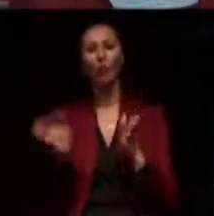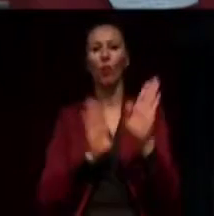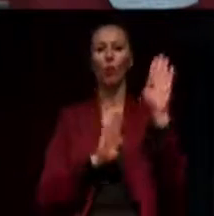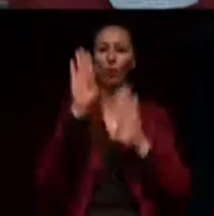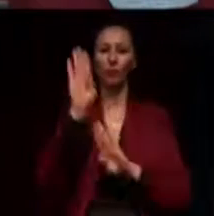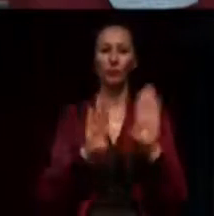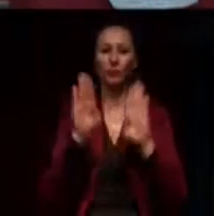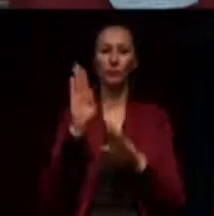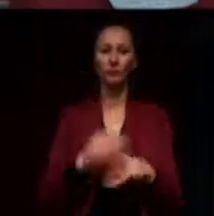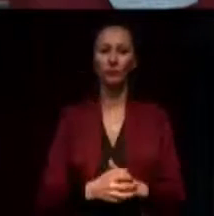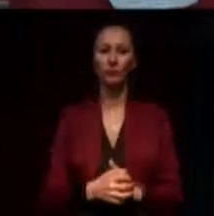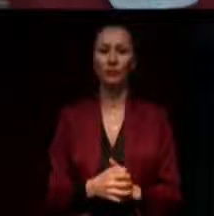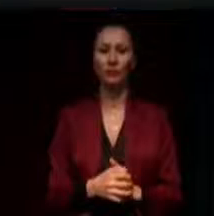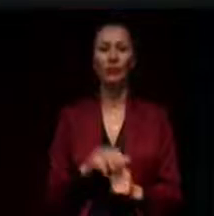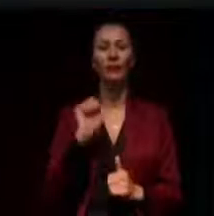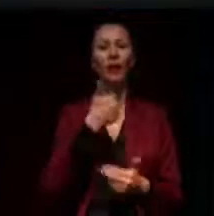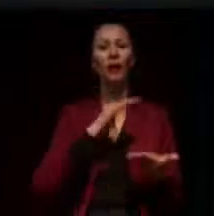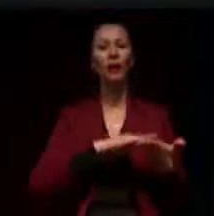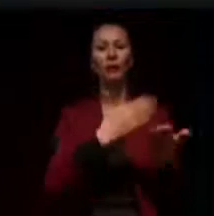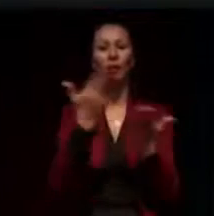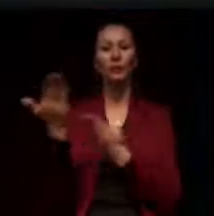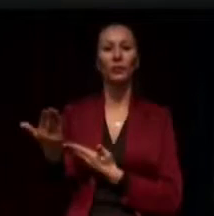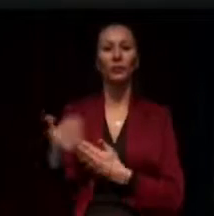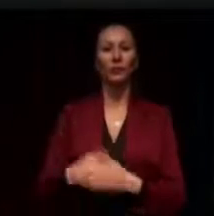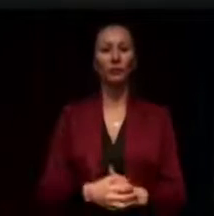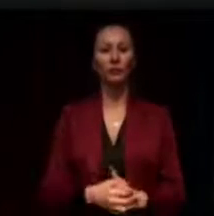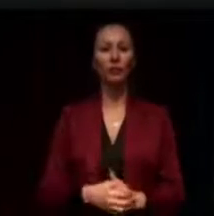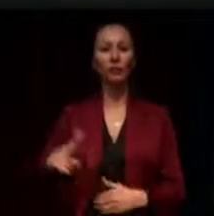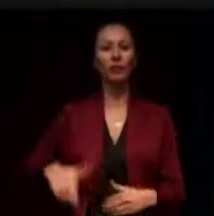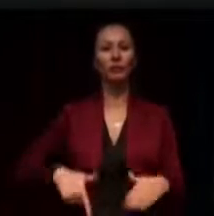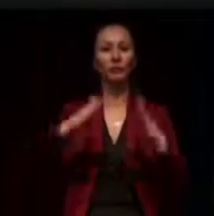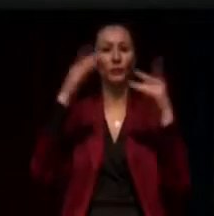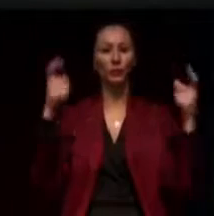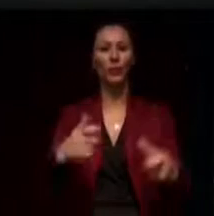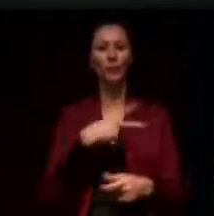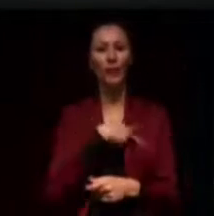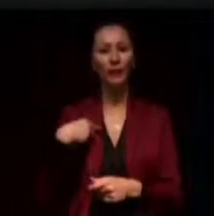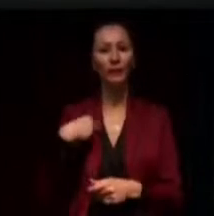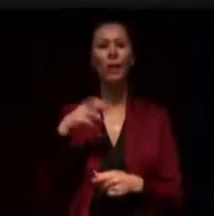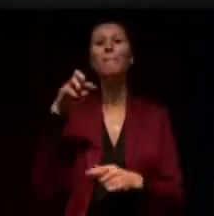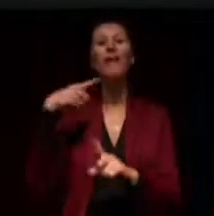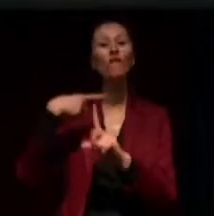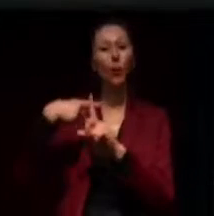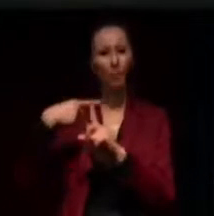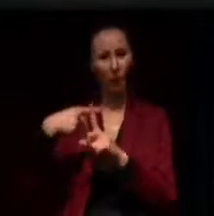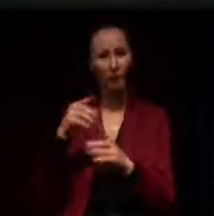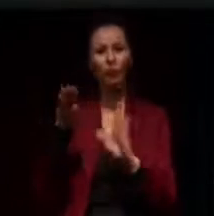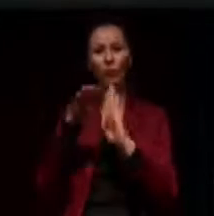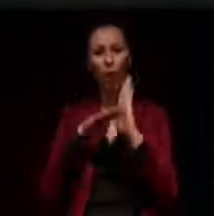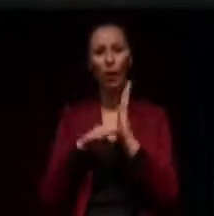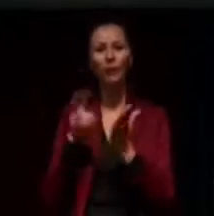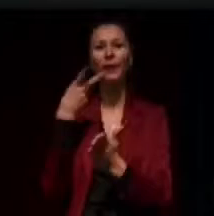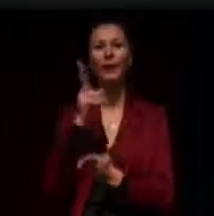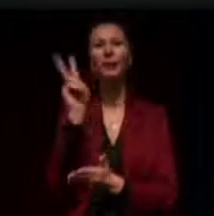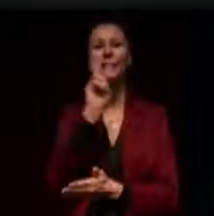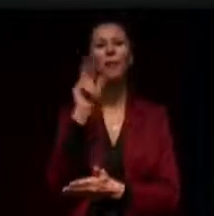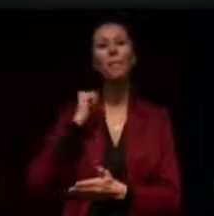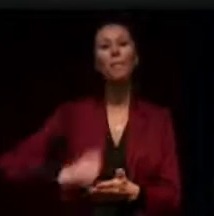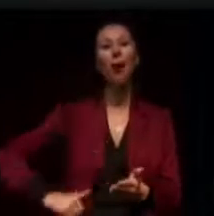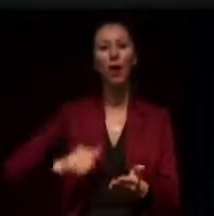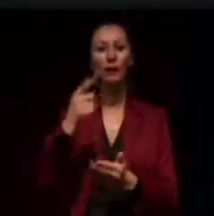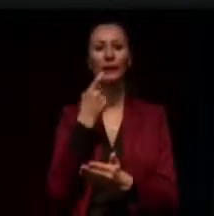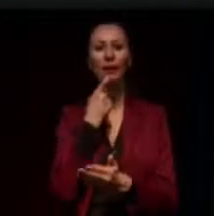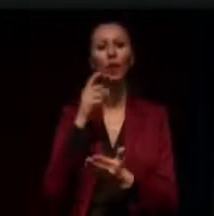oylansın. Değerli arkadaşlar, İzmir Büyükşehir Belediyesi performans programı ve 2021 mali